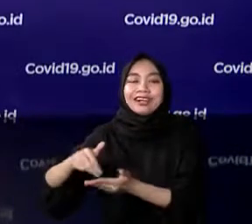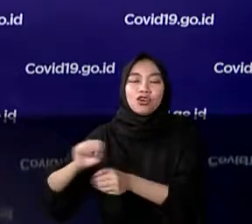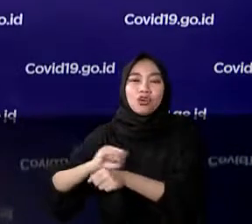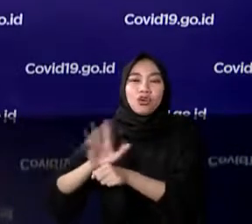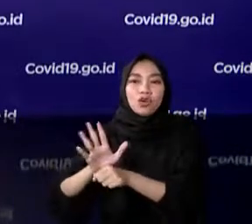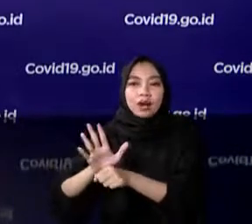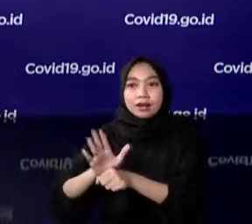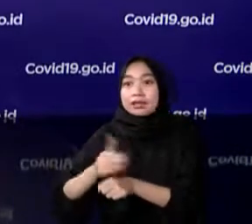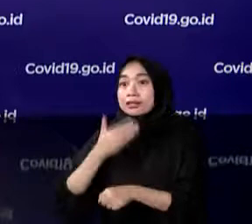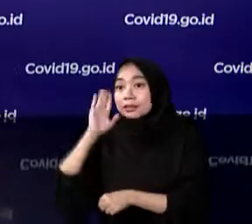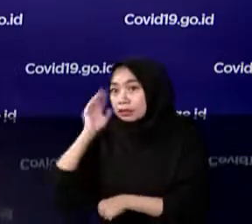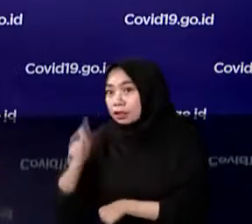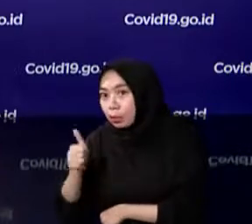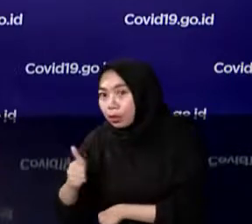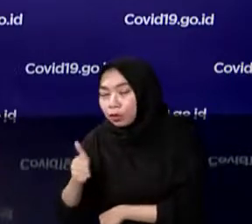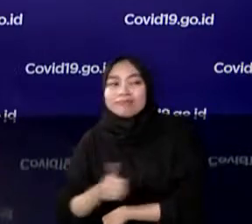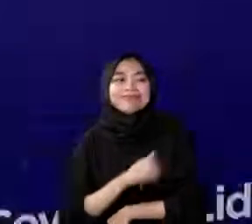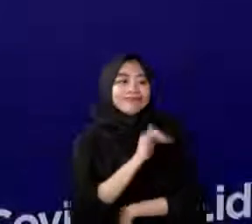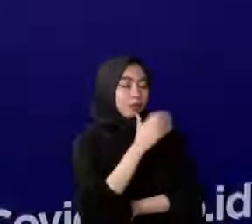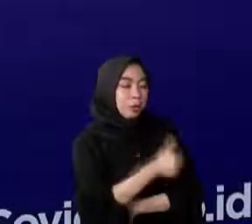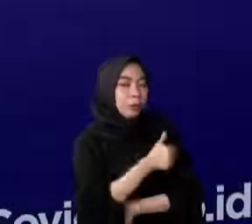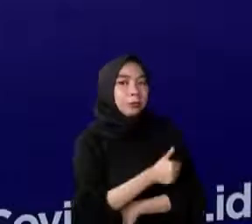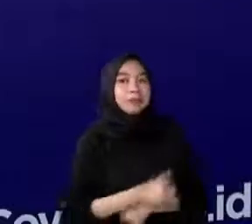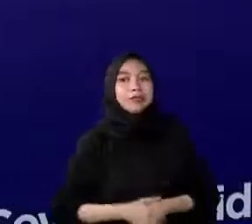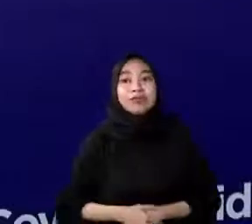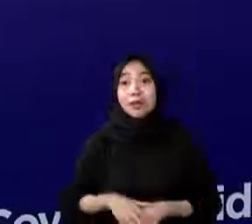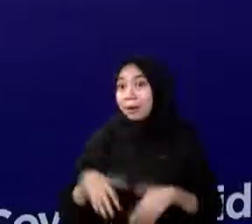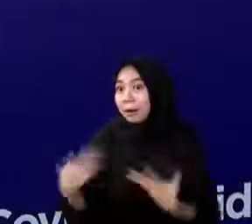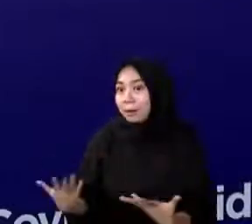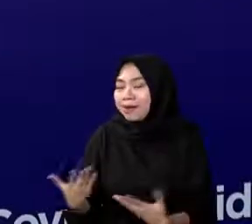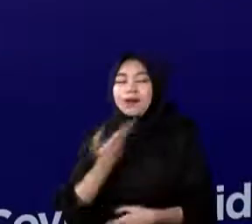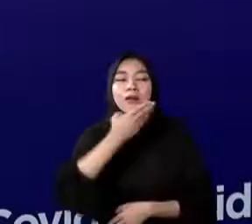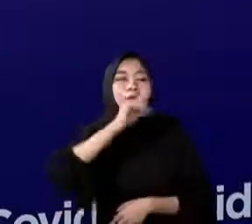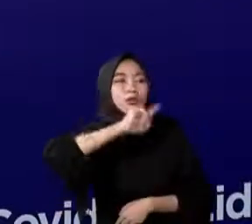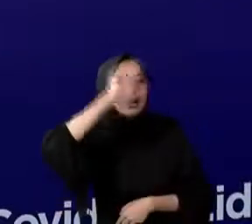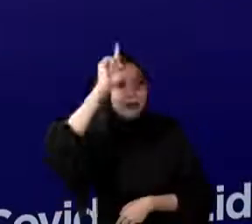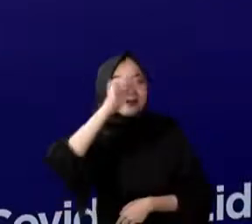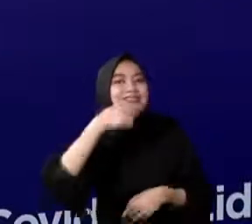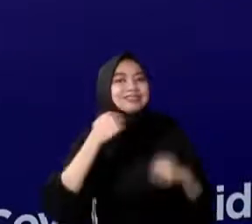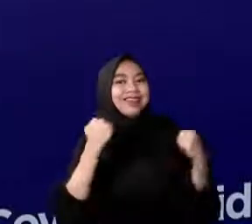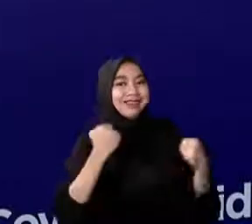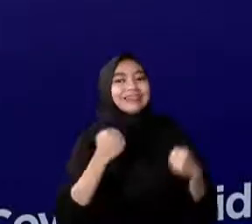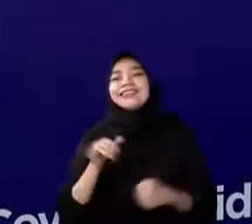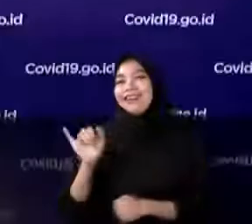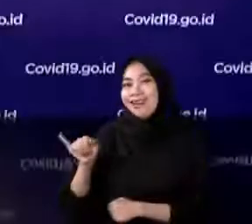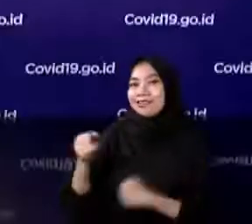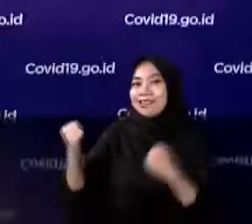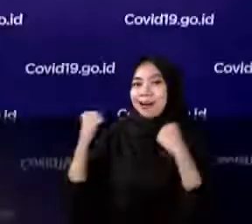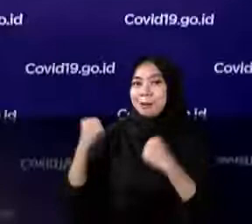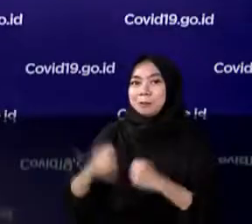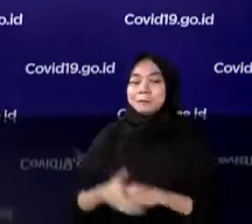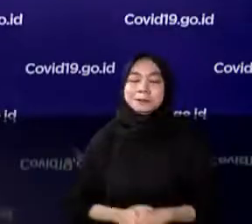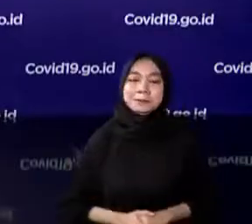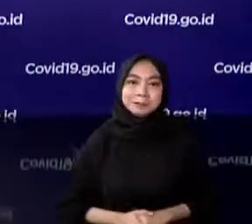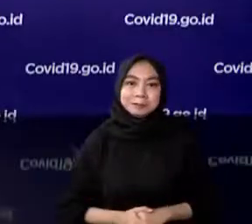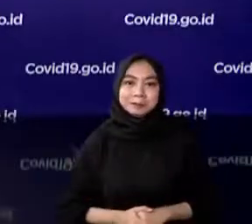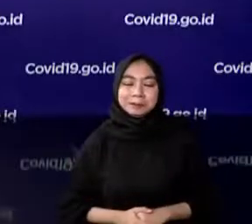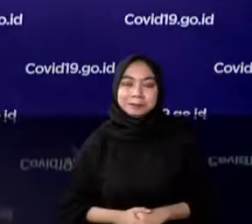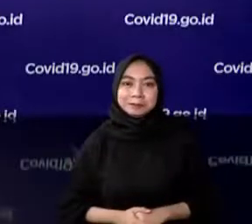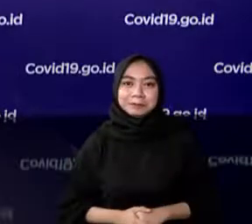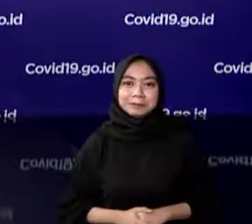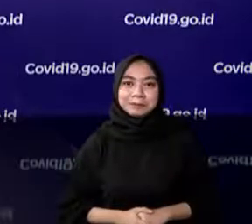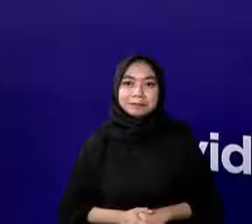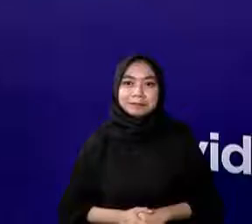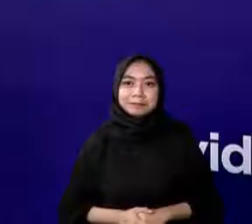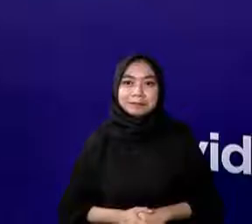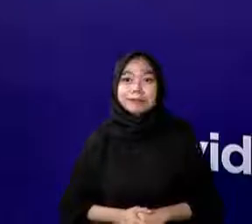COVID-19. Assalamualaikum Mbak Dewi. Waalaikumsalam. Apa kabar? Alhamdulillah baik. Sehat ya? Sehat, alhamdulillah. Alhamdulillah.